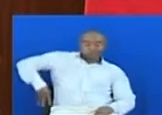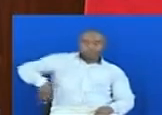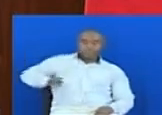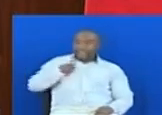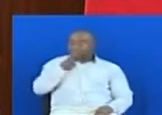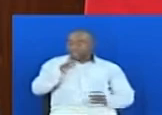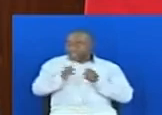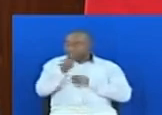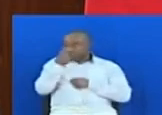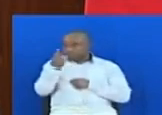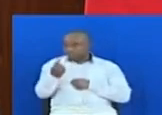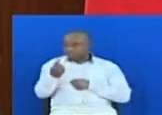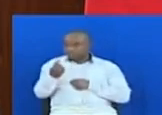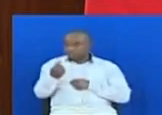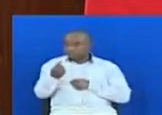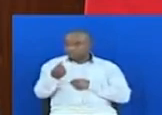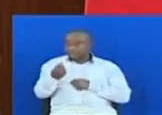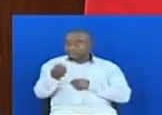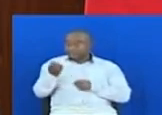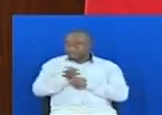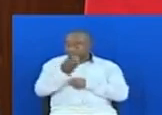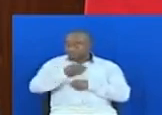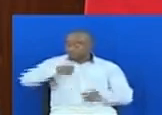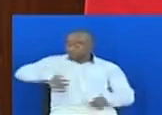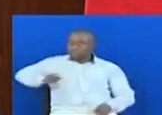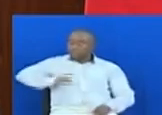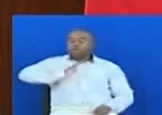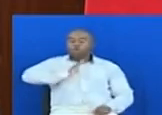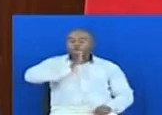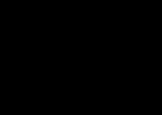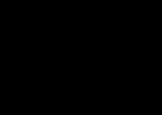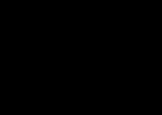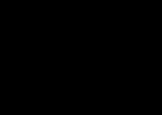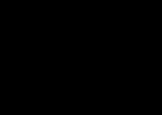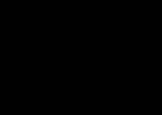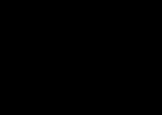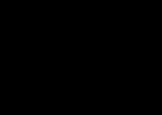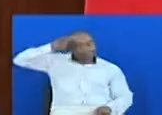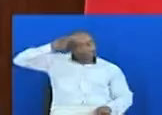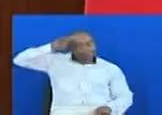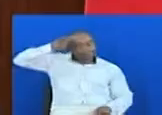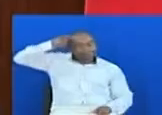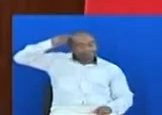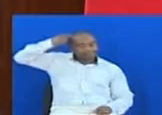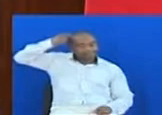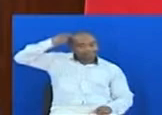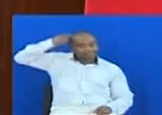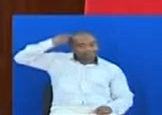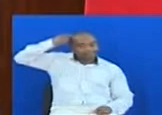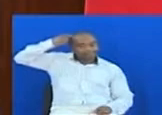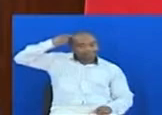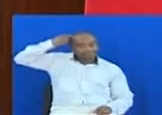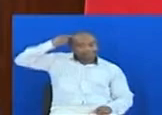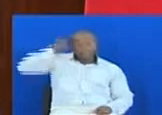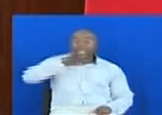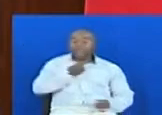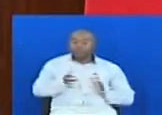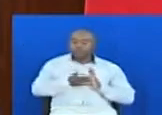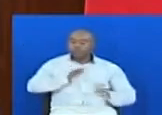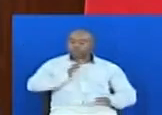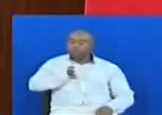ambalo litakufanya wewe uharishe au utapike ni ile desire ya kutaka kuharisha au kutapika, yani